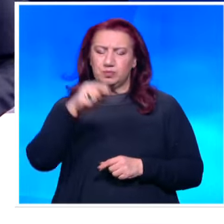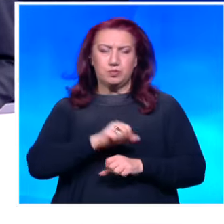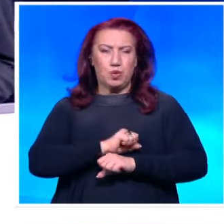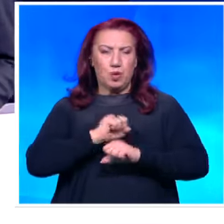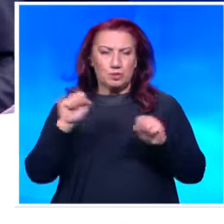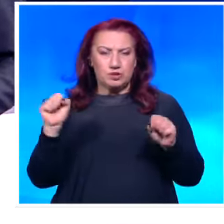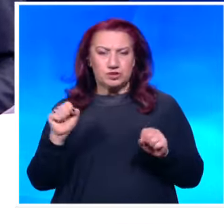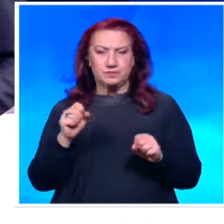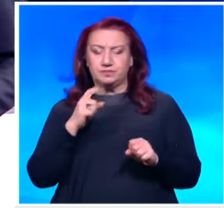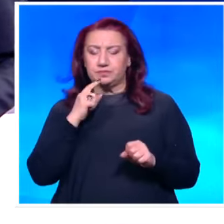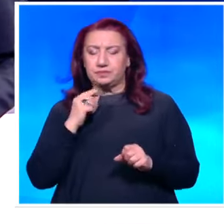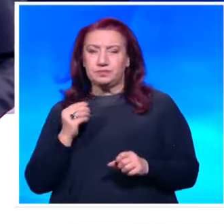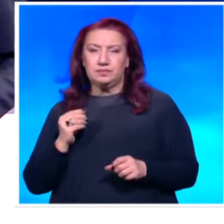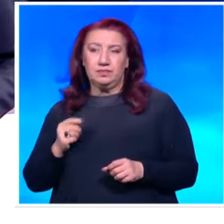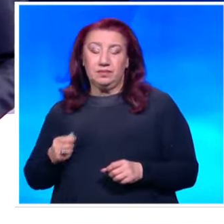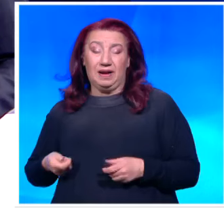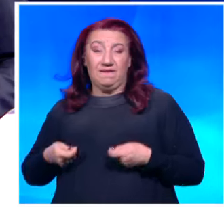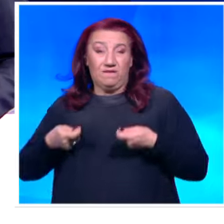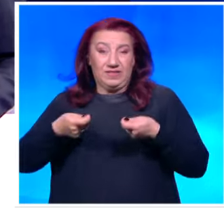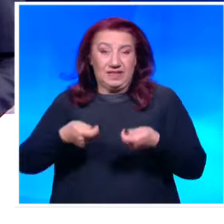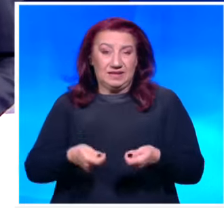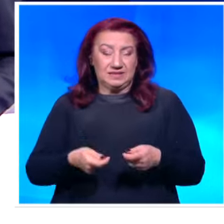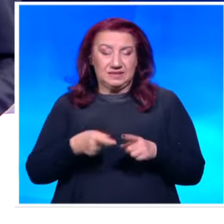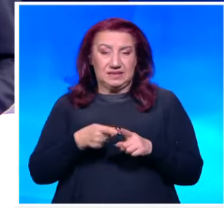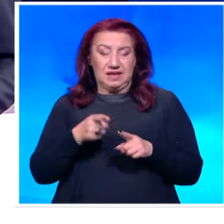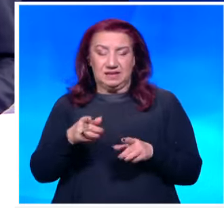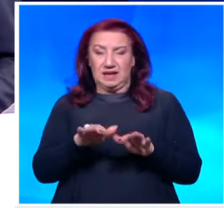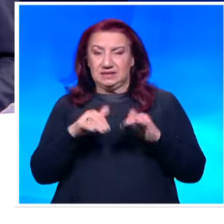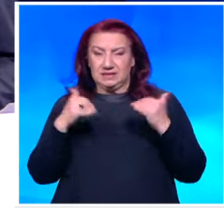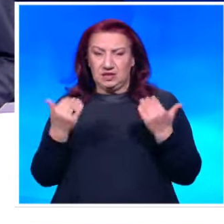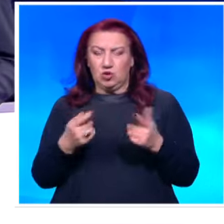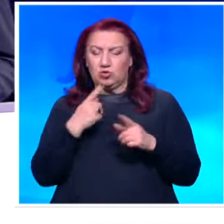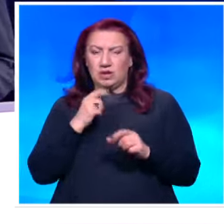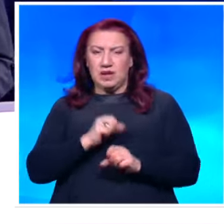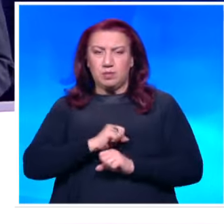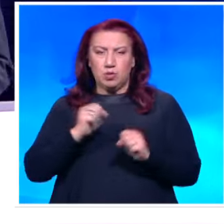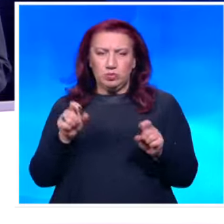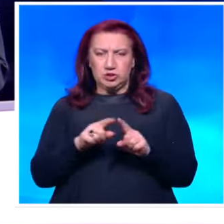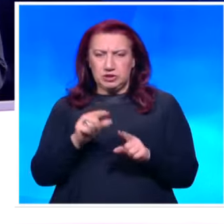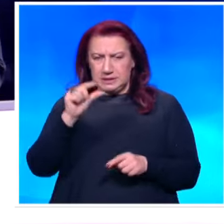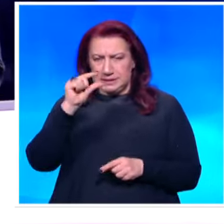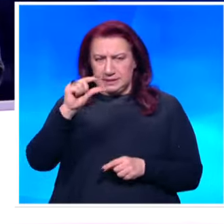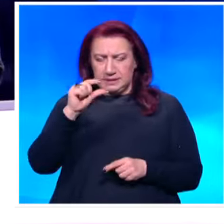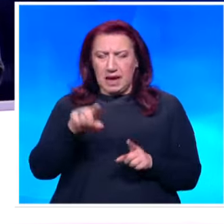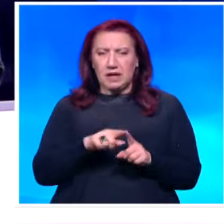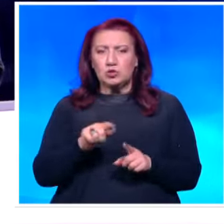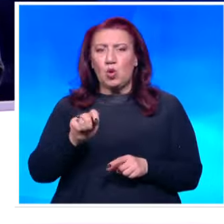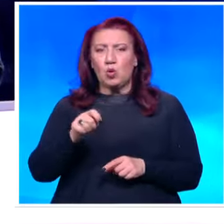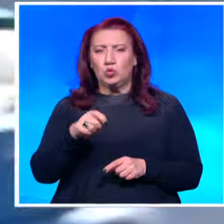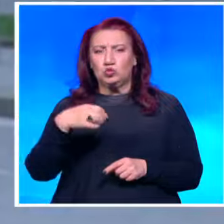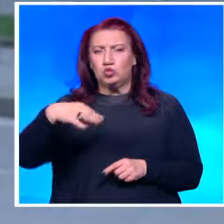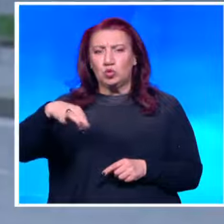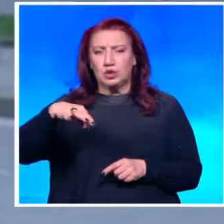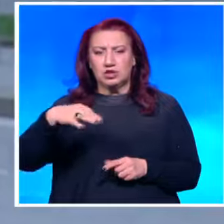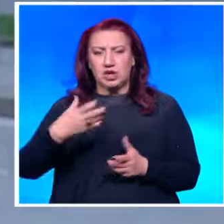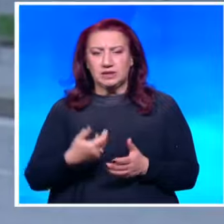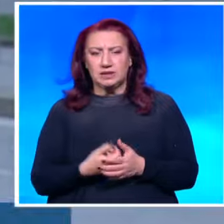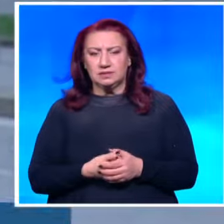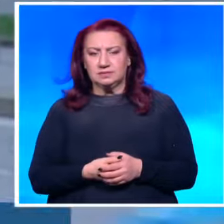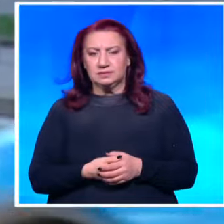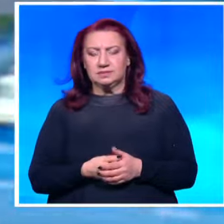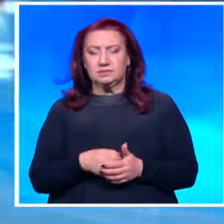вкарването на стадиона на ракети с големина на ключодържател е основното предизвикателство пред полицията. Повече от Димитър Тасев. Полицаите